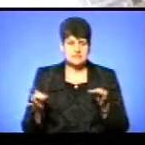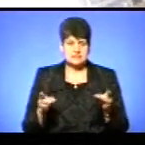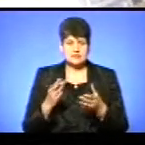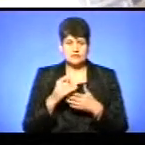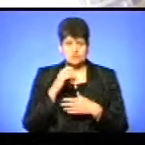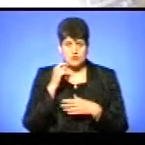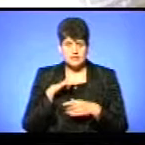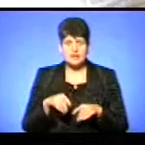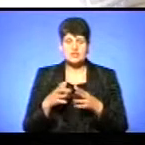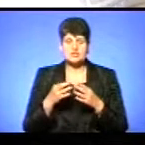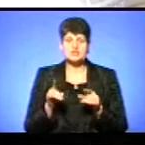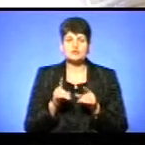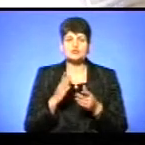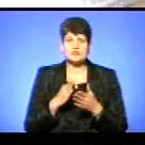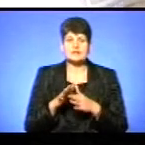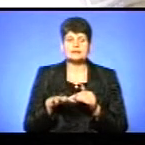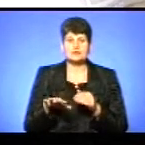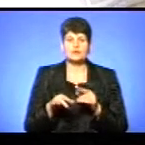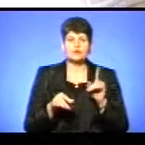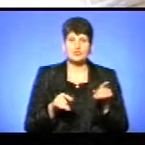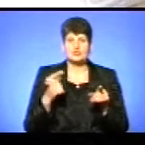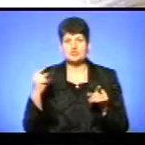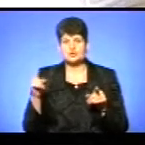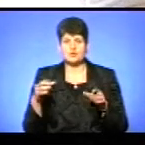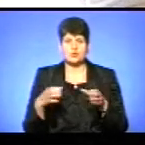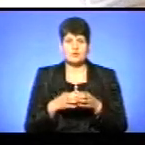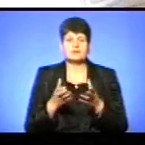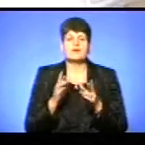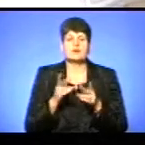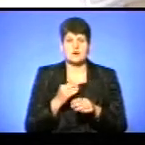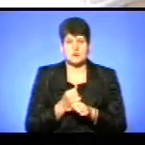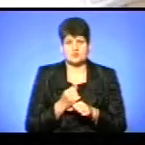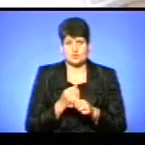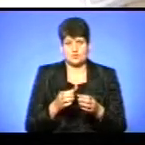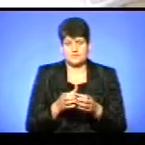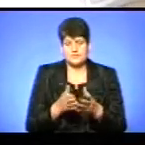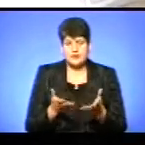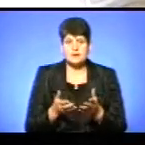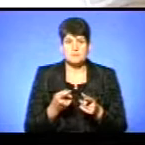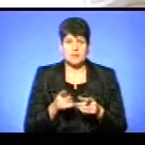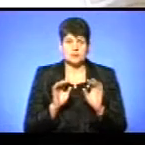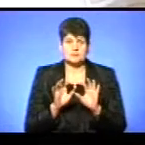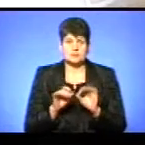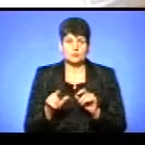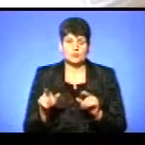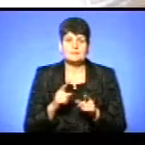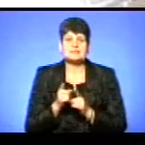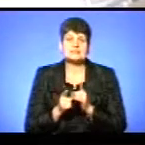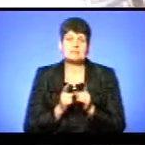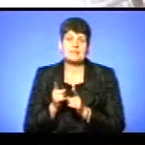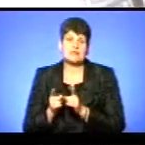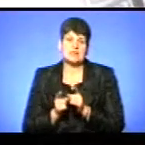також про те, що саме є на території однієї чи іншої громади, то і яким чином вона працює. Тобто ми таким чином доносимо до людей всі ті зміни